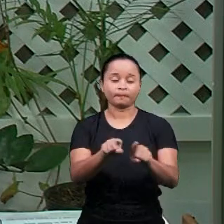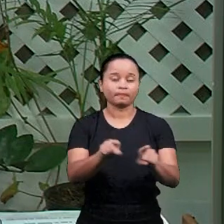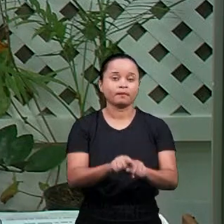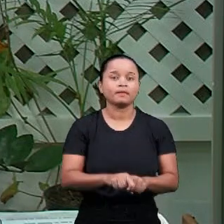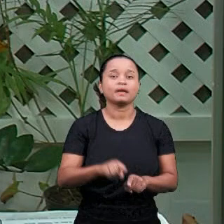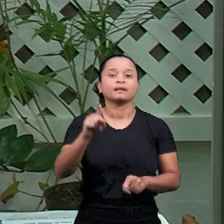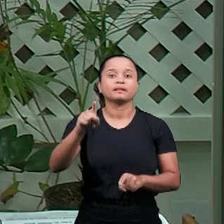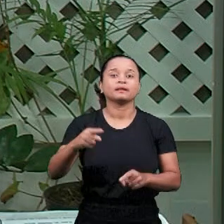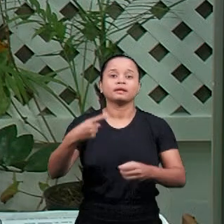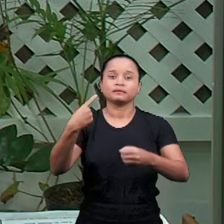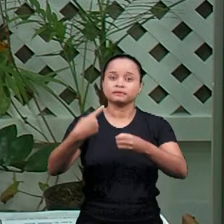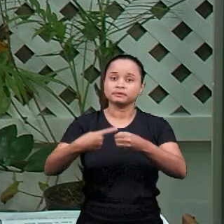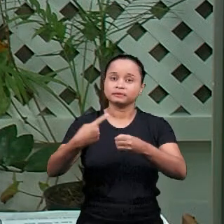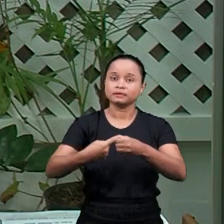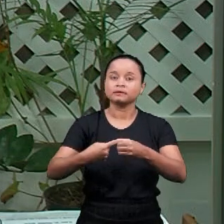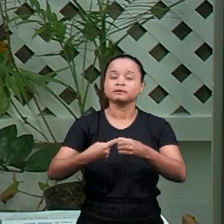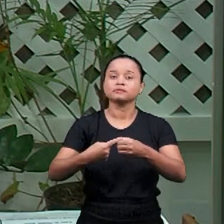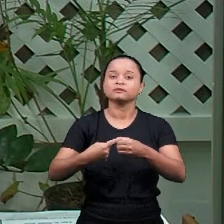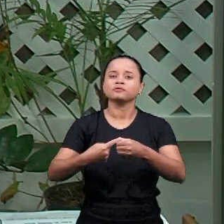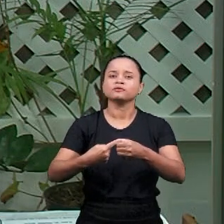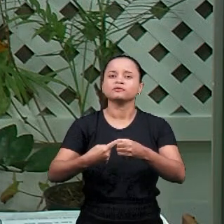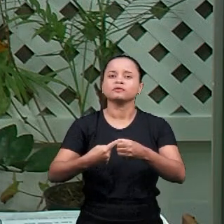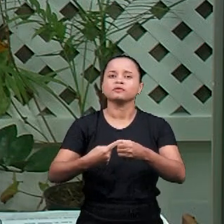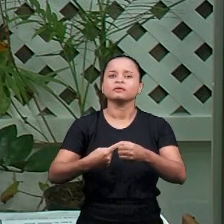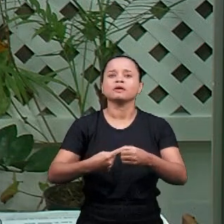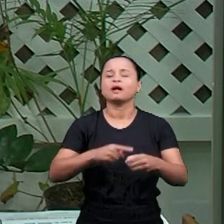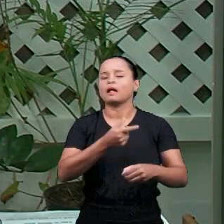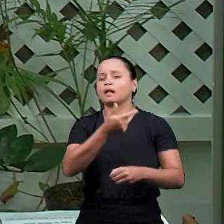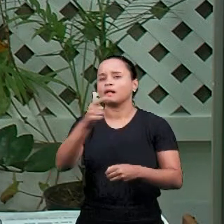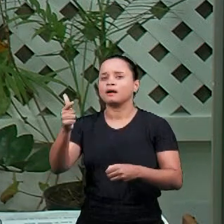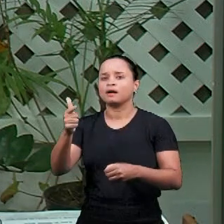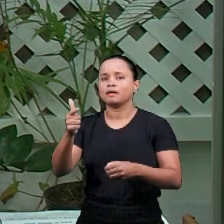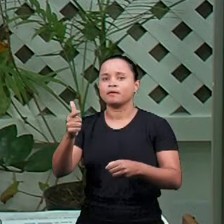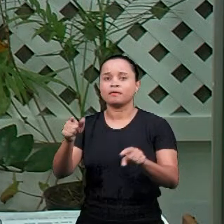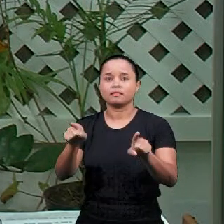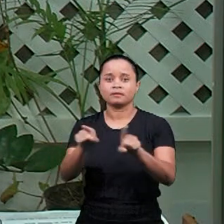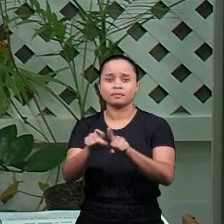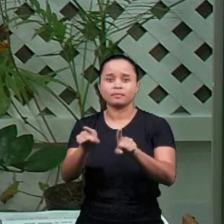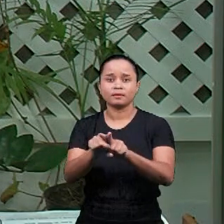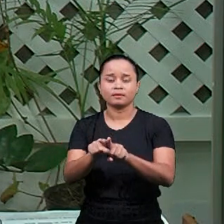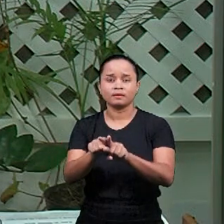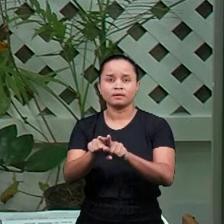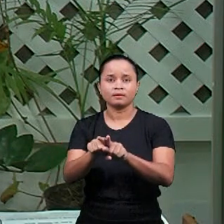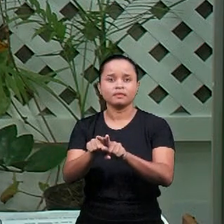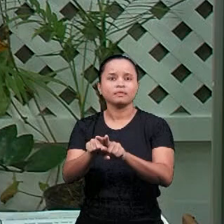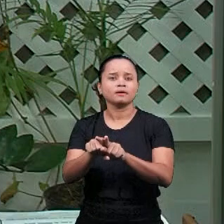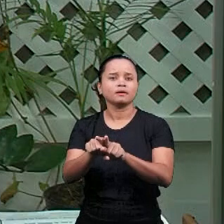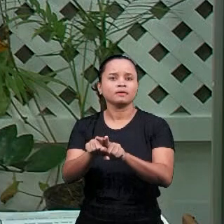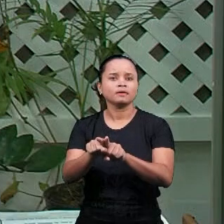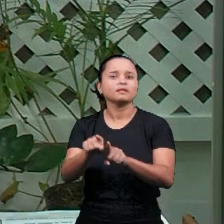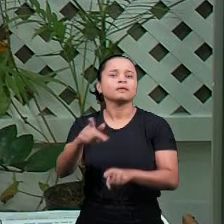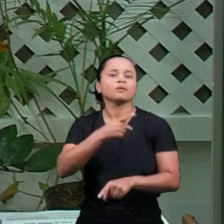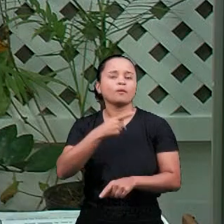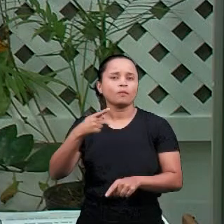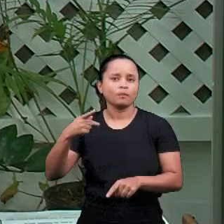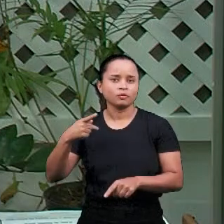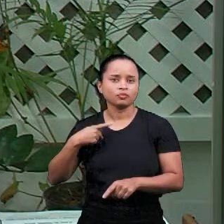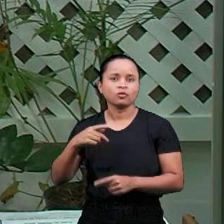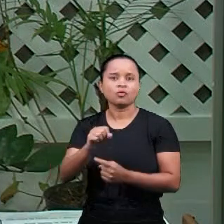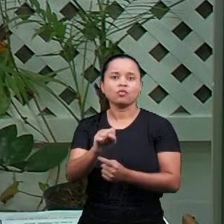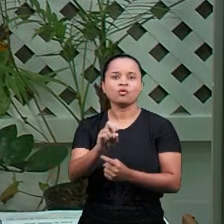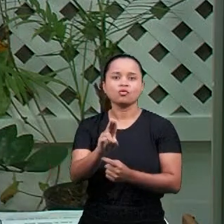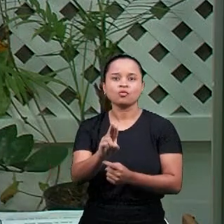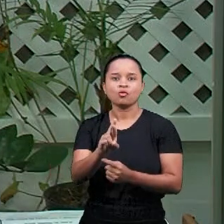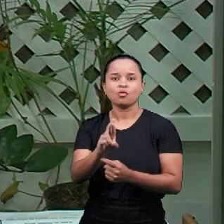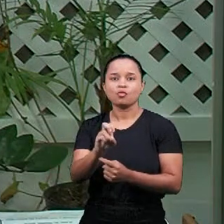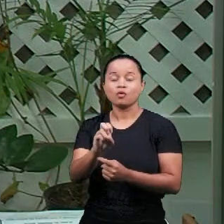dans une ville au Burundi, dans la province de Thierry, le pasteur